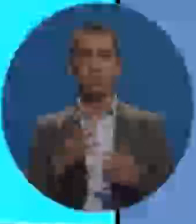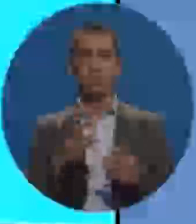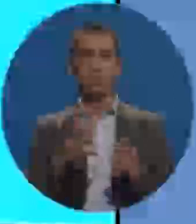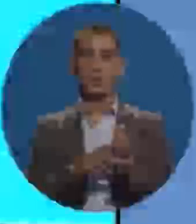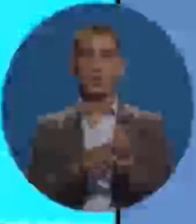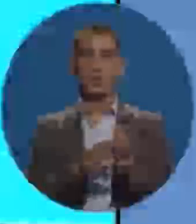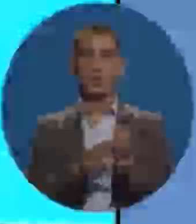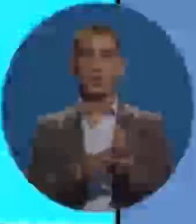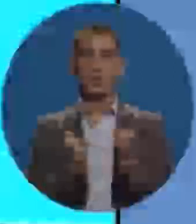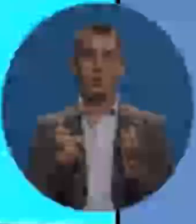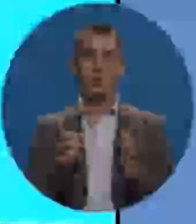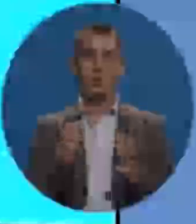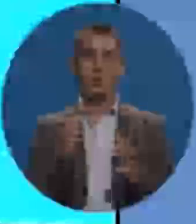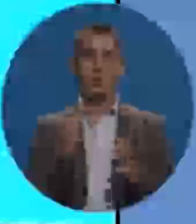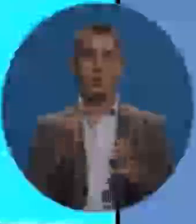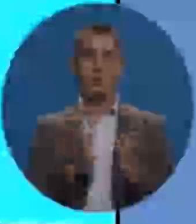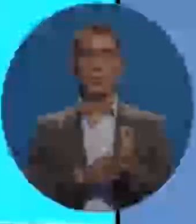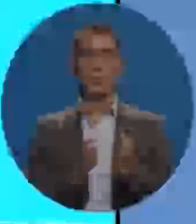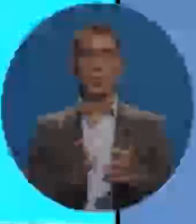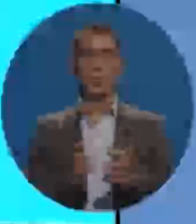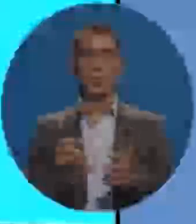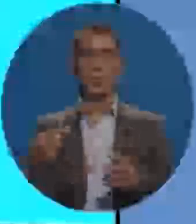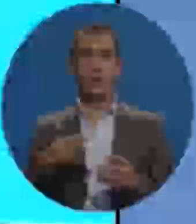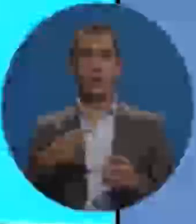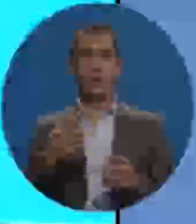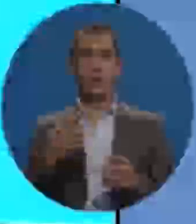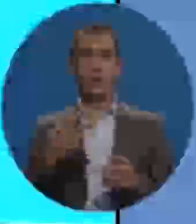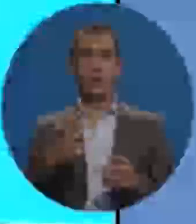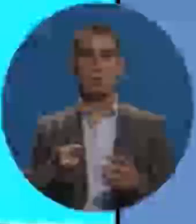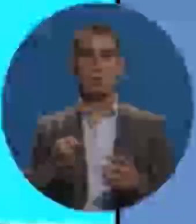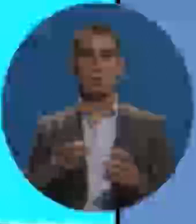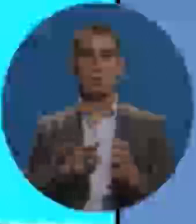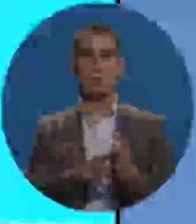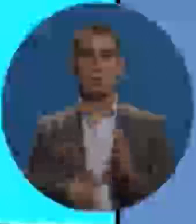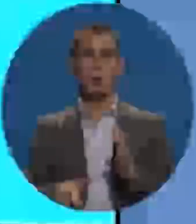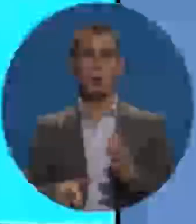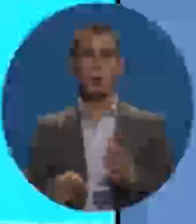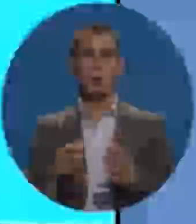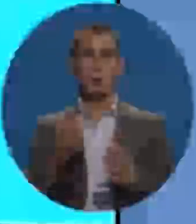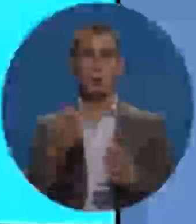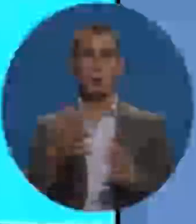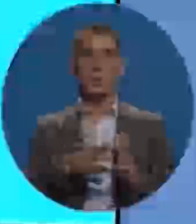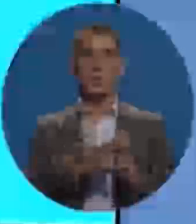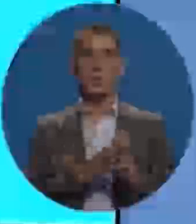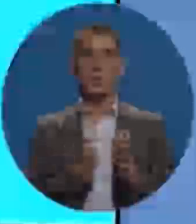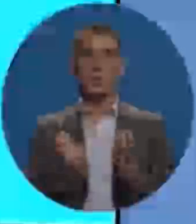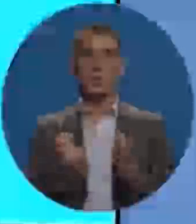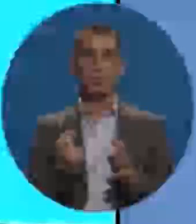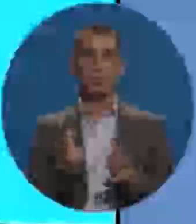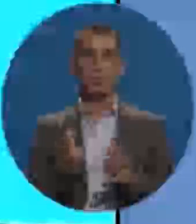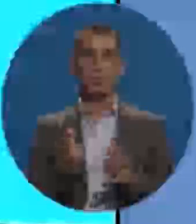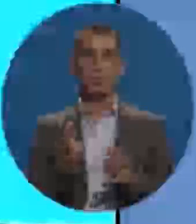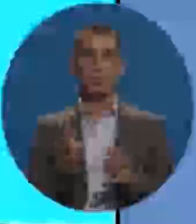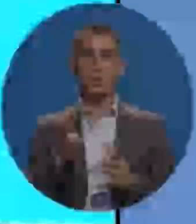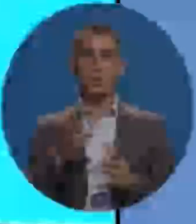болады. Қалған есапты да тап ұслайынша орылайсыз. 6-шы мәселе.